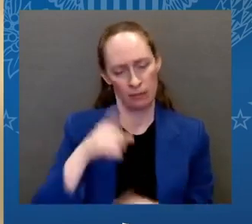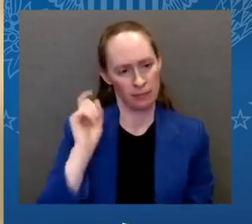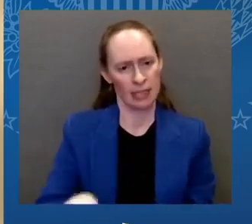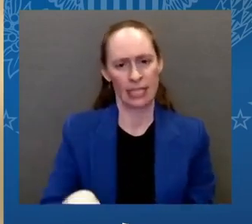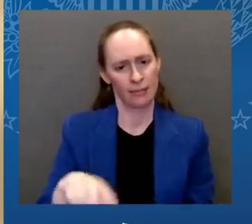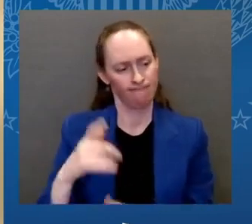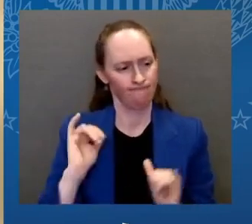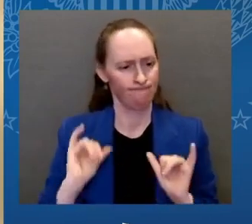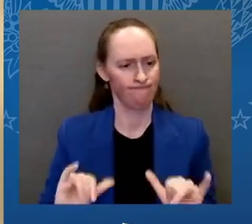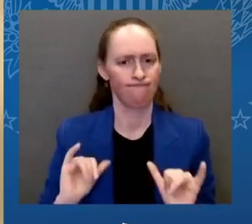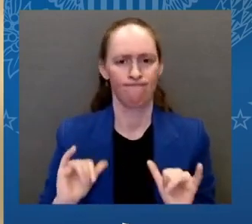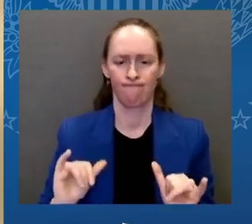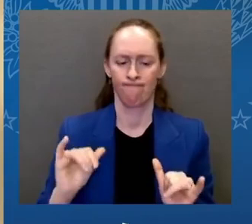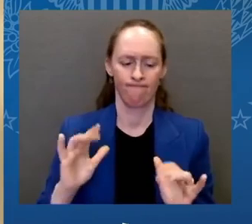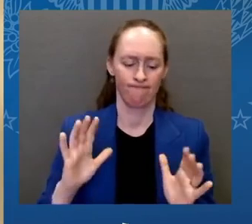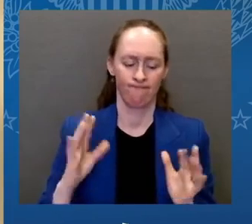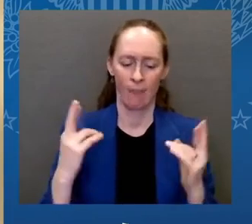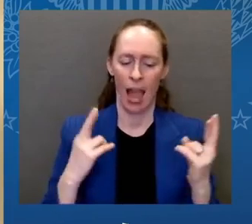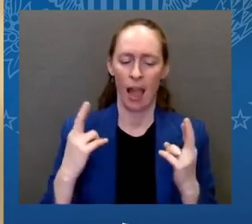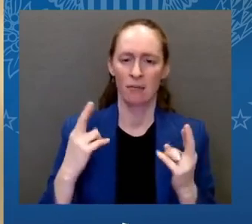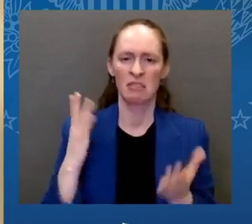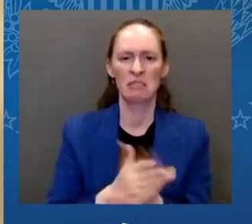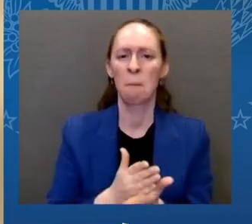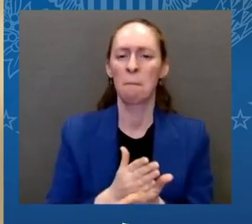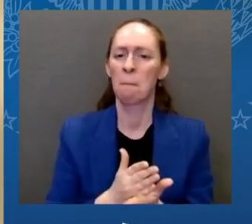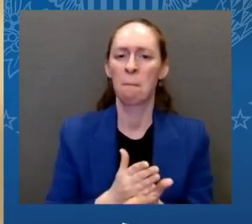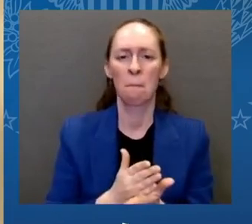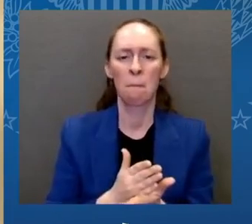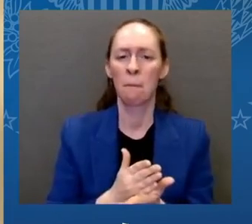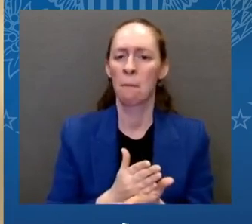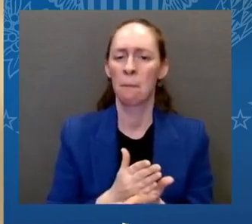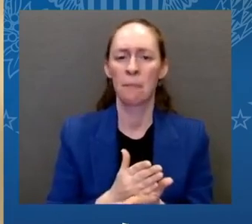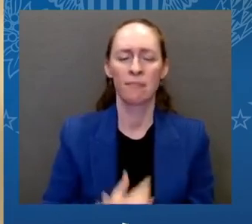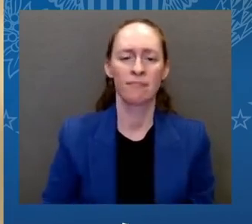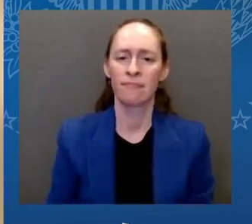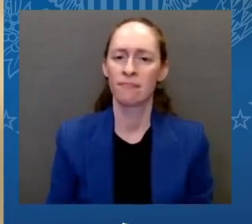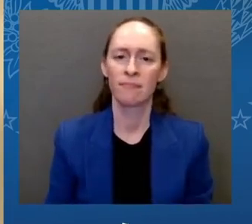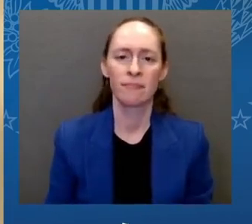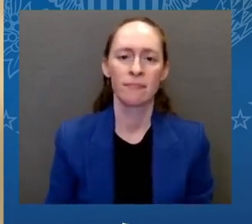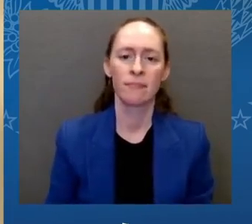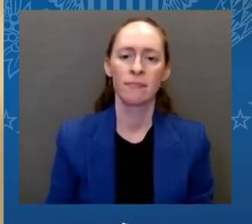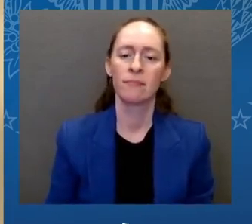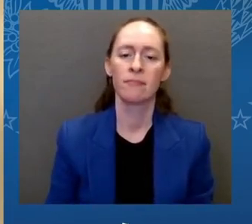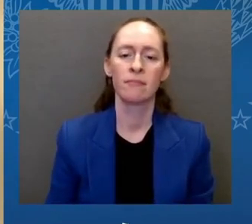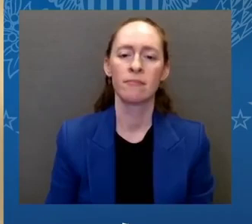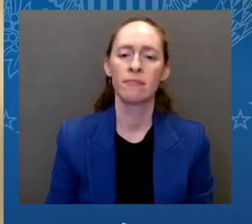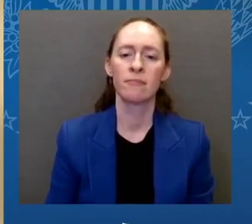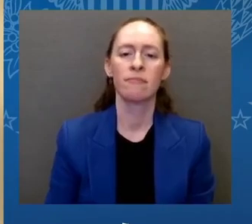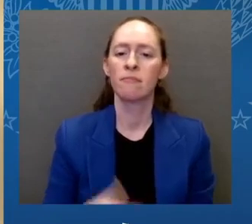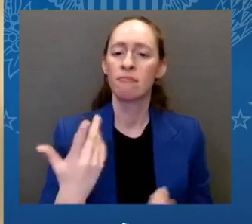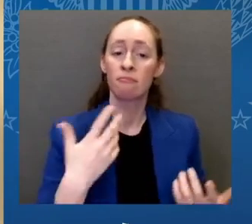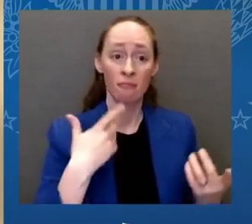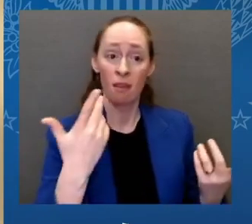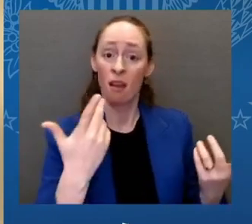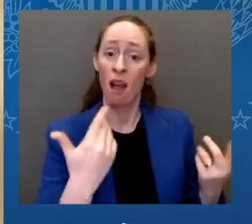людей. Він повинен бути зацікавленим, щоб зберегти хоч щось від культури і історії його народу